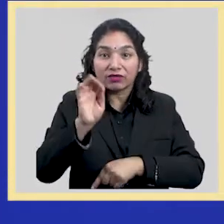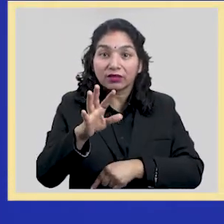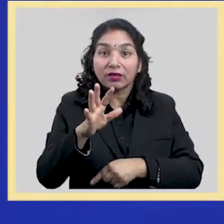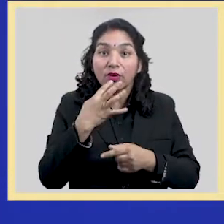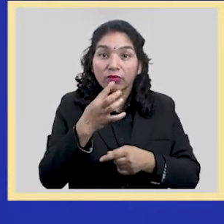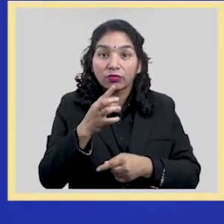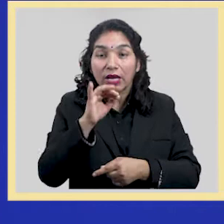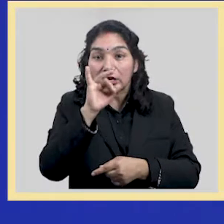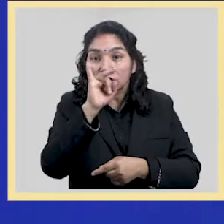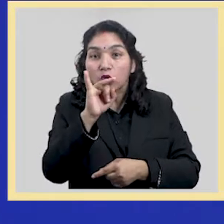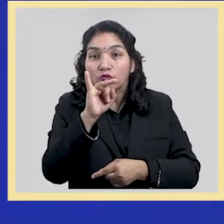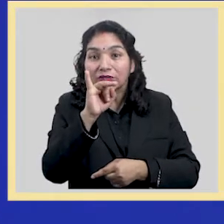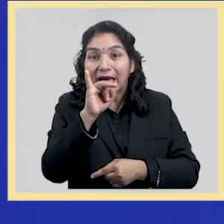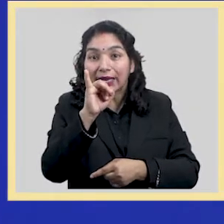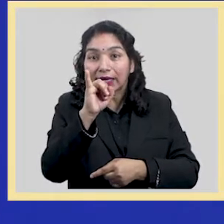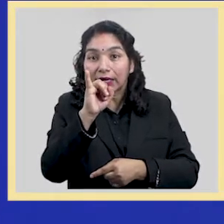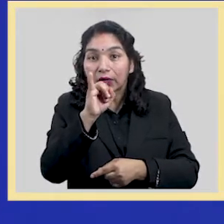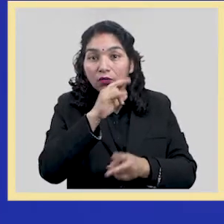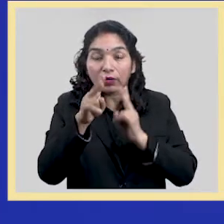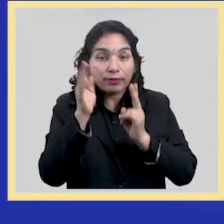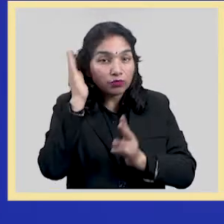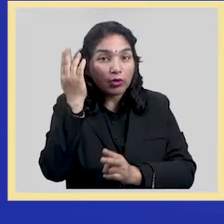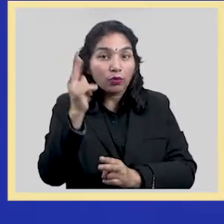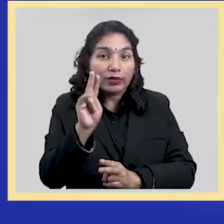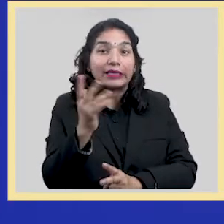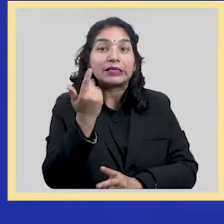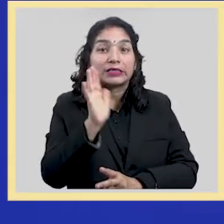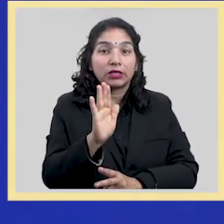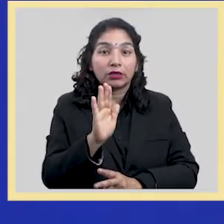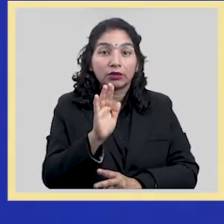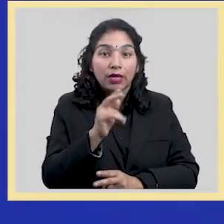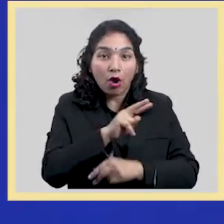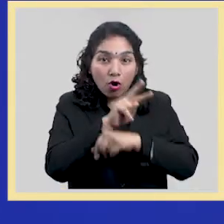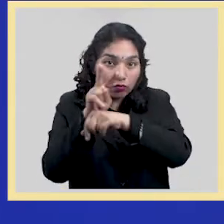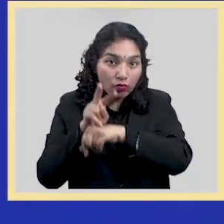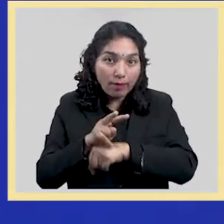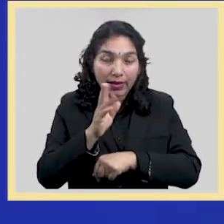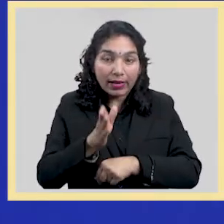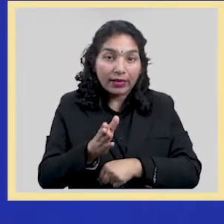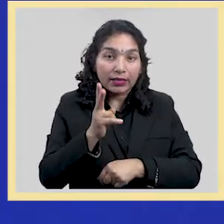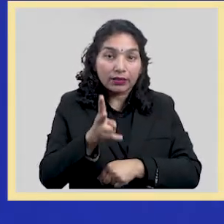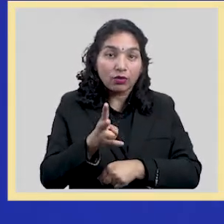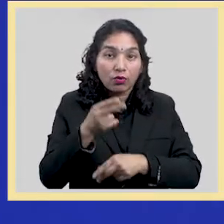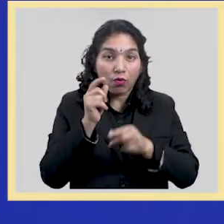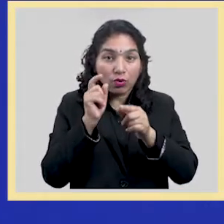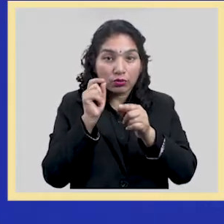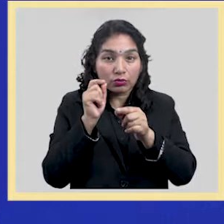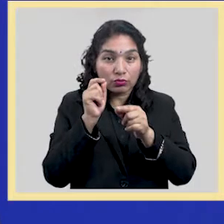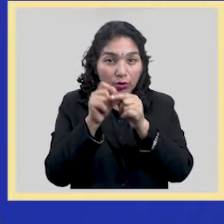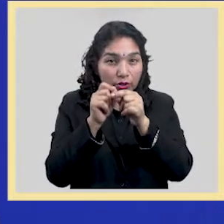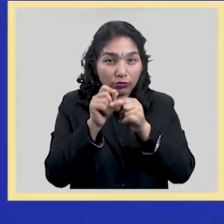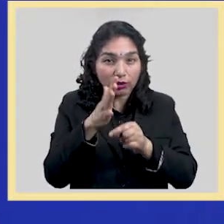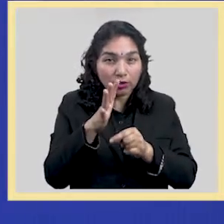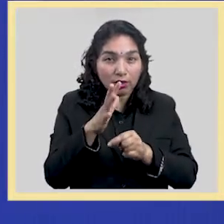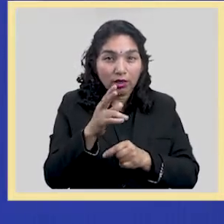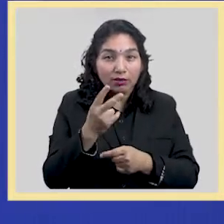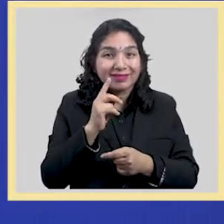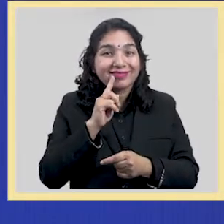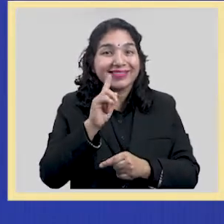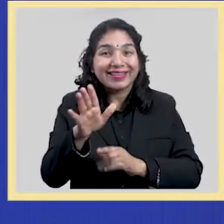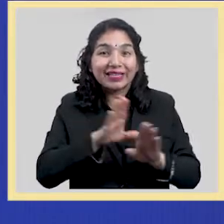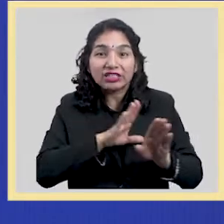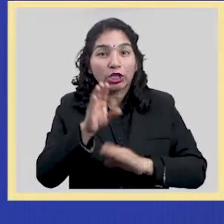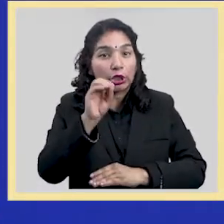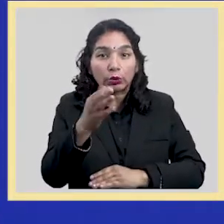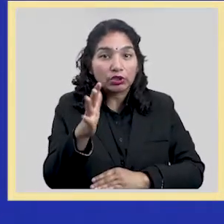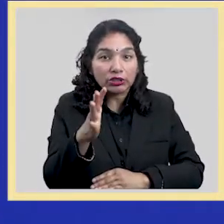भन्ने कुरा सुनेको थिएँ, त्यहाँनिर शौचालयहरू पनि बन्ने भन्ने पनि कुरा सुनेको थिएँ। के छ यहाँको अनुगमनले त्यहाँ त्यो त्यो खालको बनिरहेको छ कि छैन होला, यहाँले त्यस्तो खालको